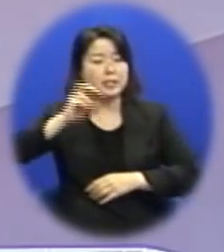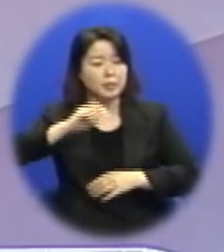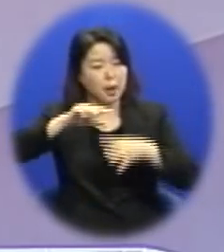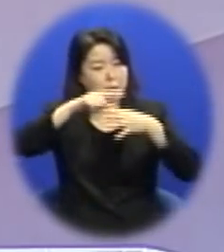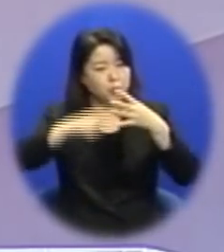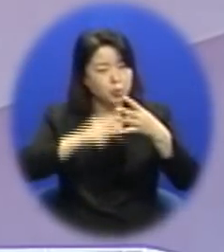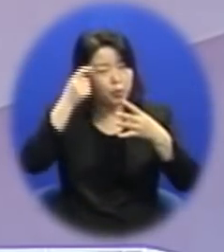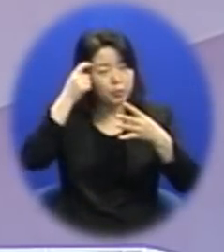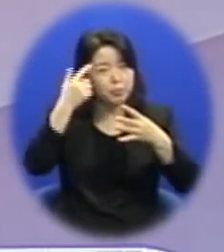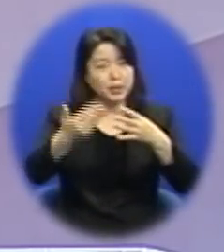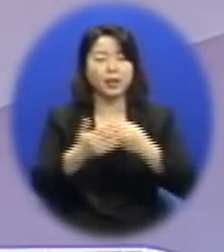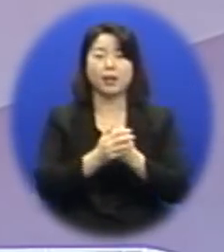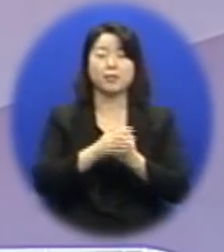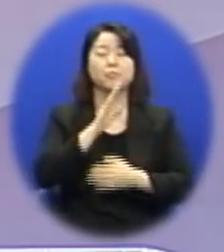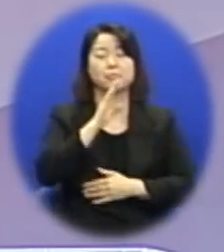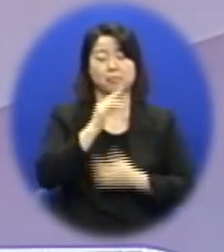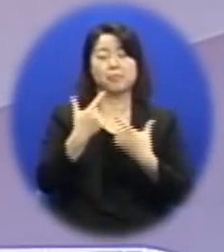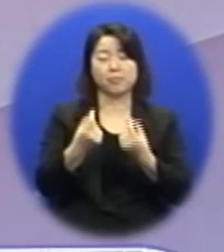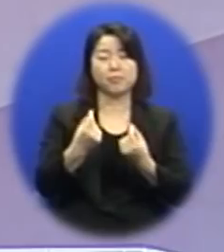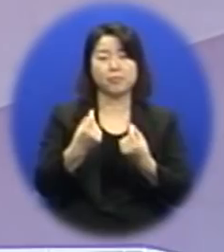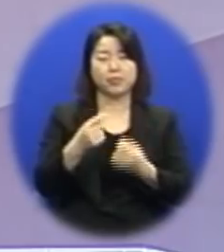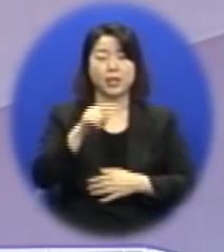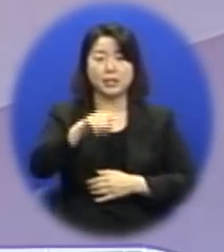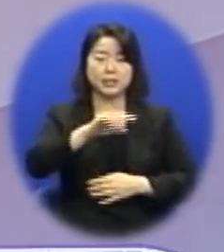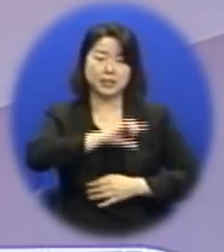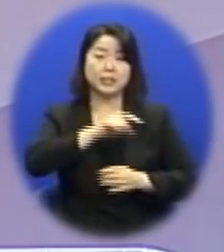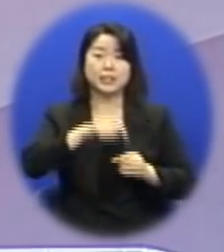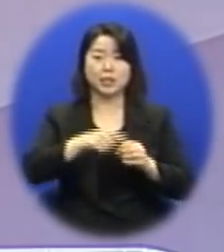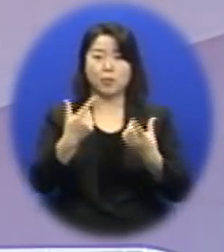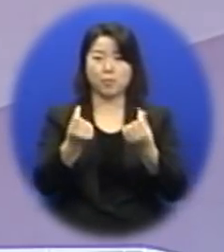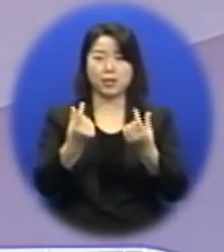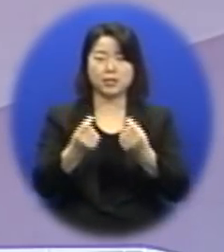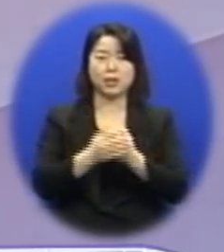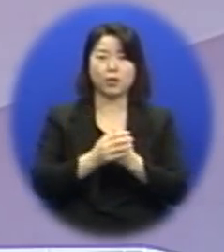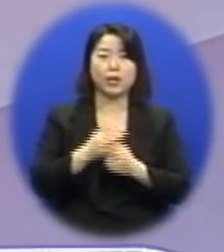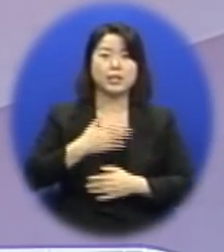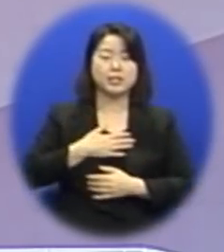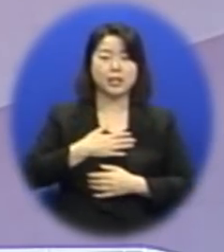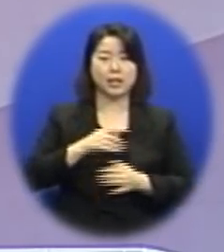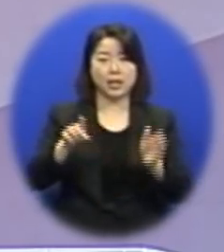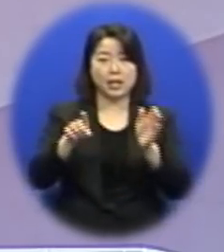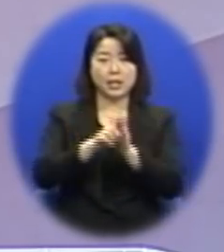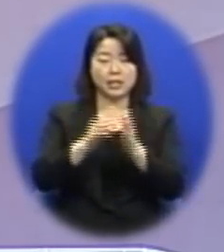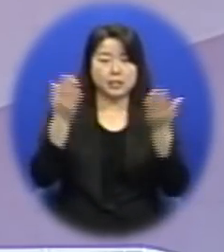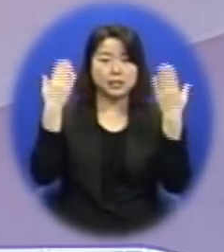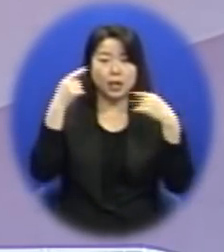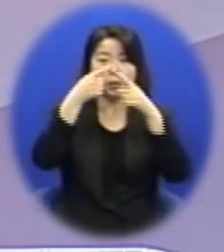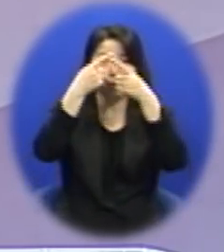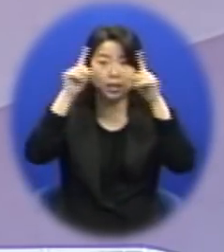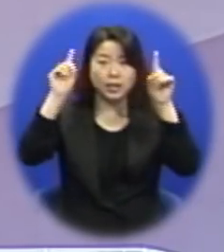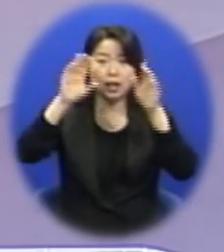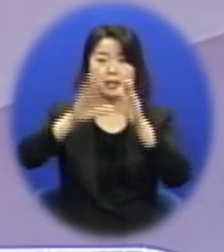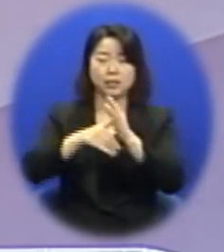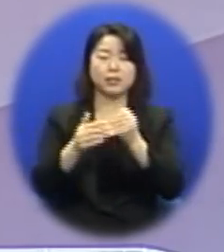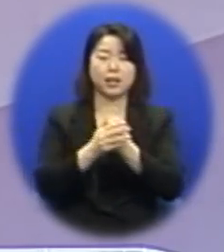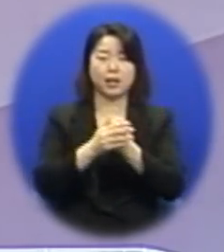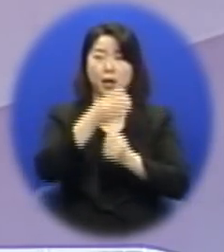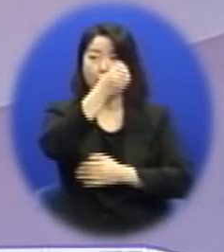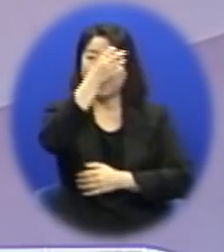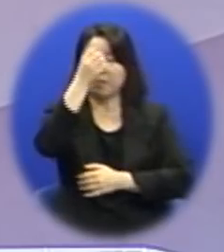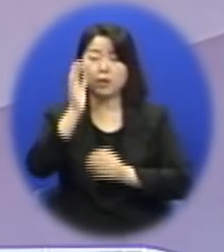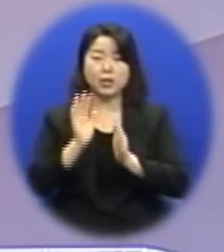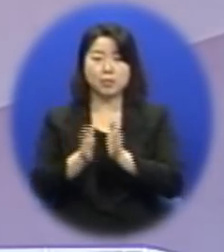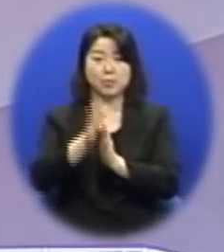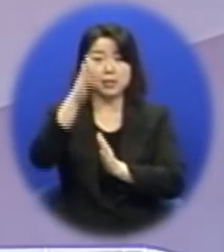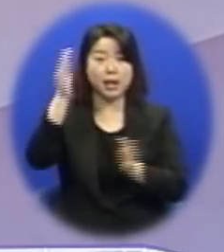심야 음악 프로그램 그 제목이에요 제가 신학교 1학년 때 그때도 별이 빛나는 밤에